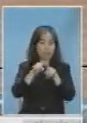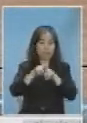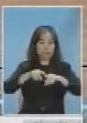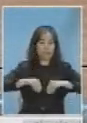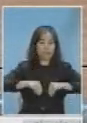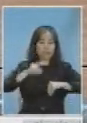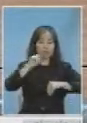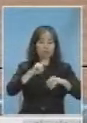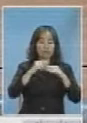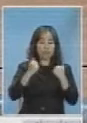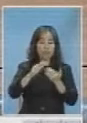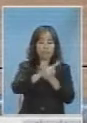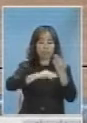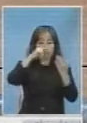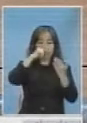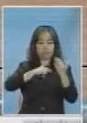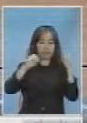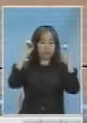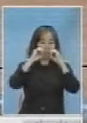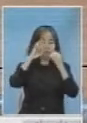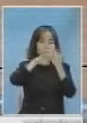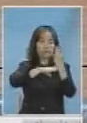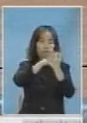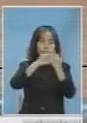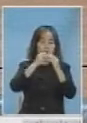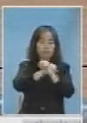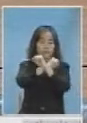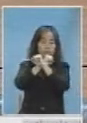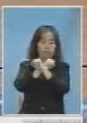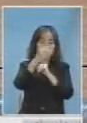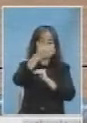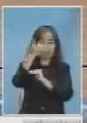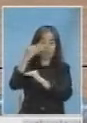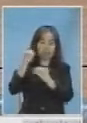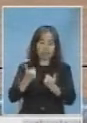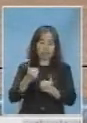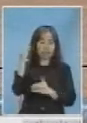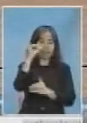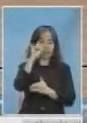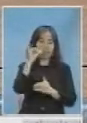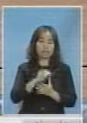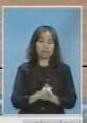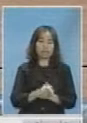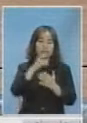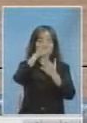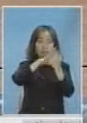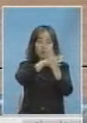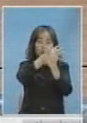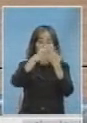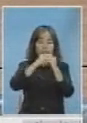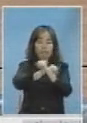ไม่มีนโยบายความมั่นคงแห่งชาติเป็นแผนแม่บทในการกำกับเรื่องนี้นโยบายความมั่นคงแห่งชา